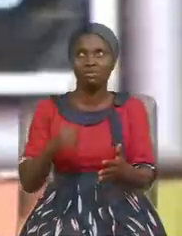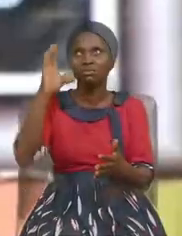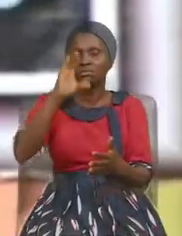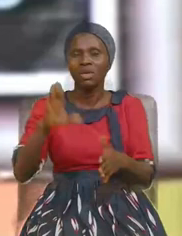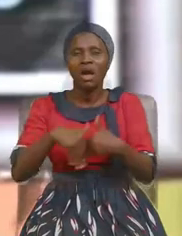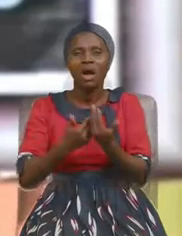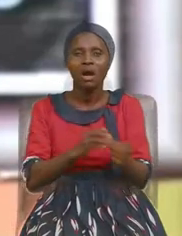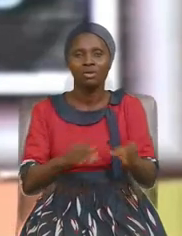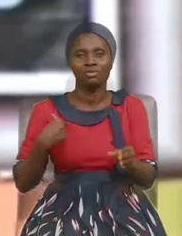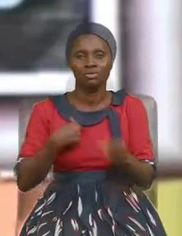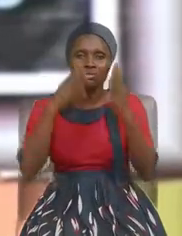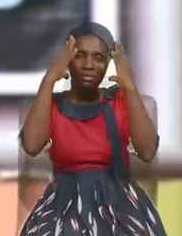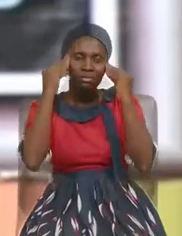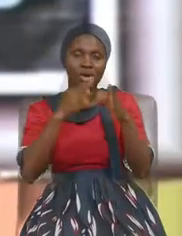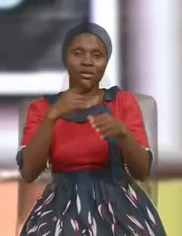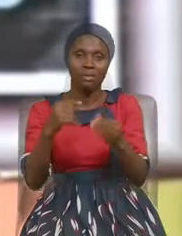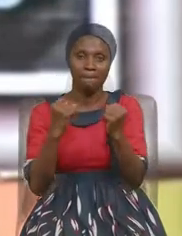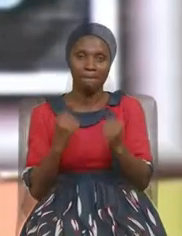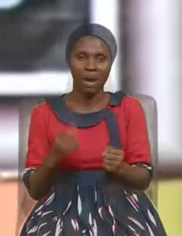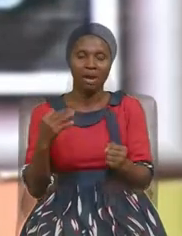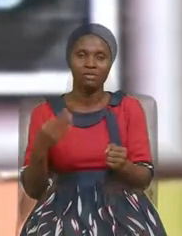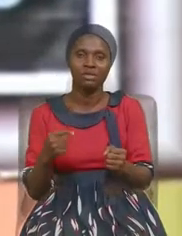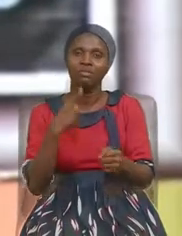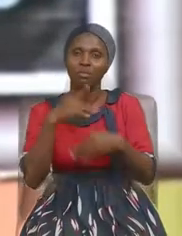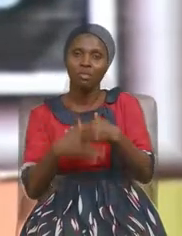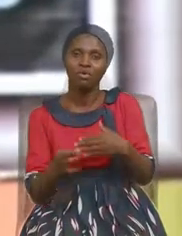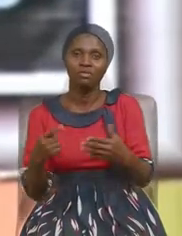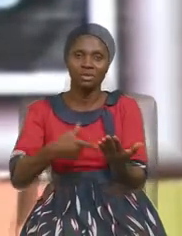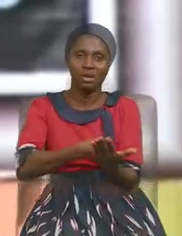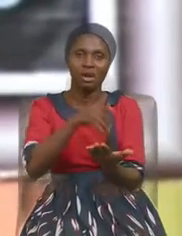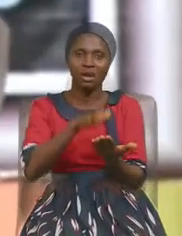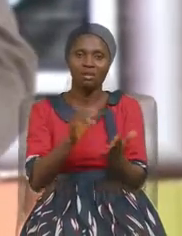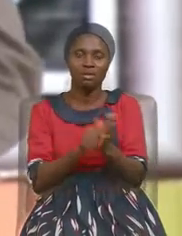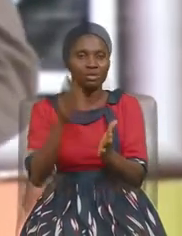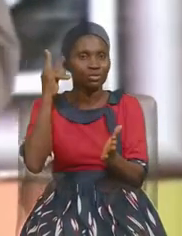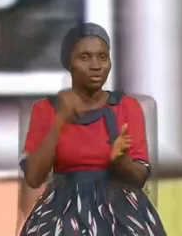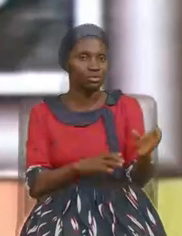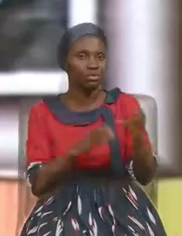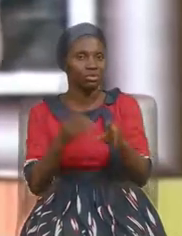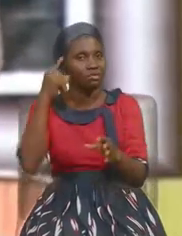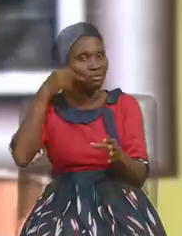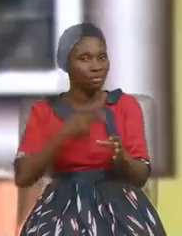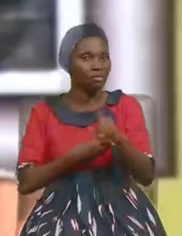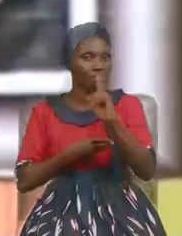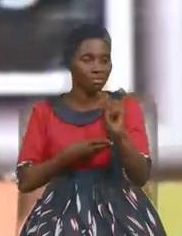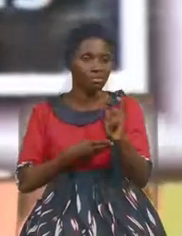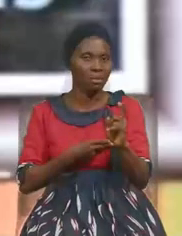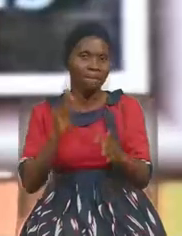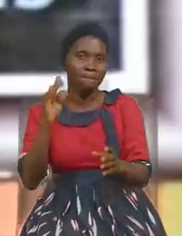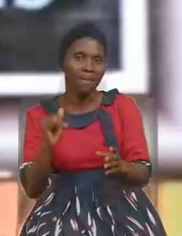Comment expérimenter la puissance de qui a été versée pour nous par la prière?